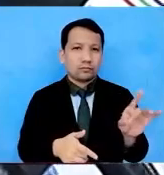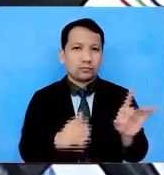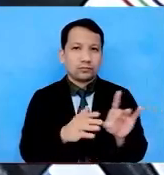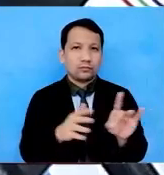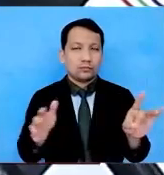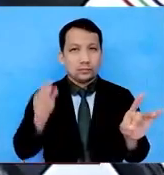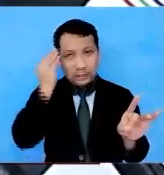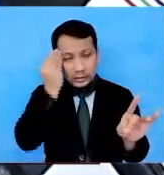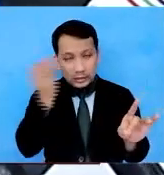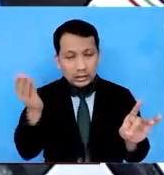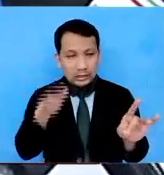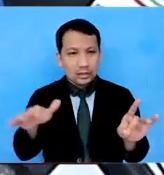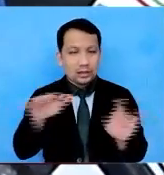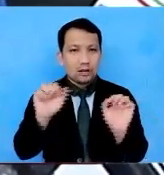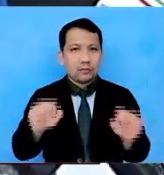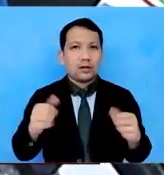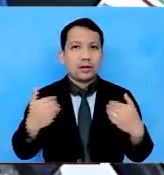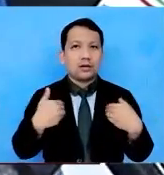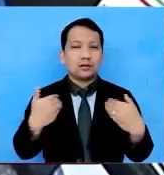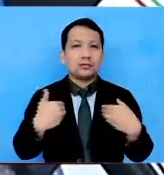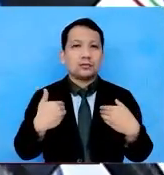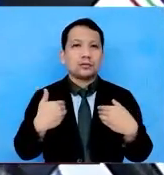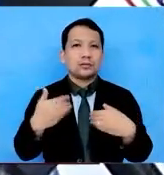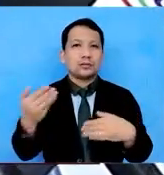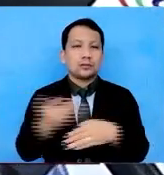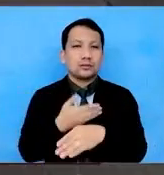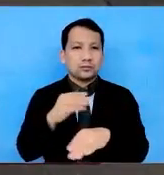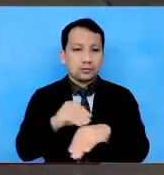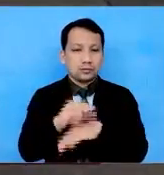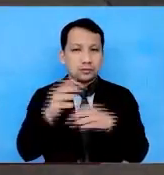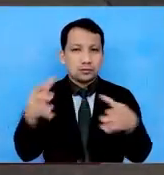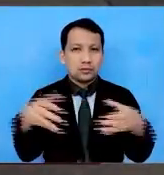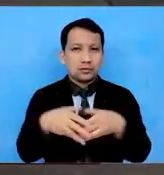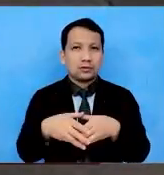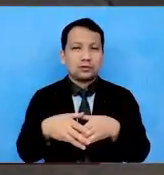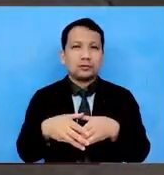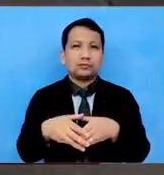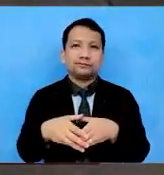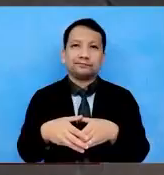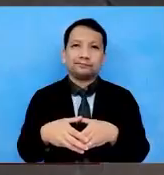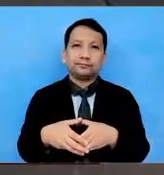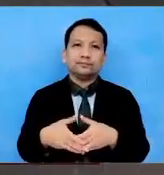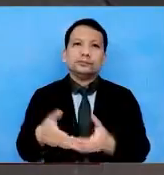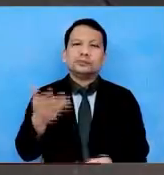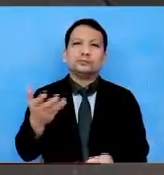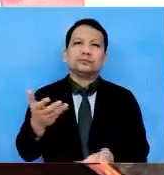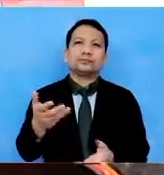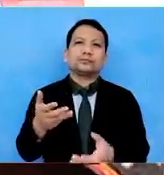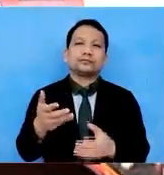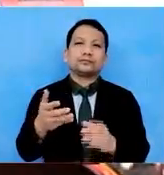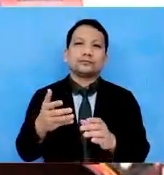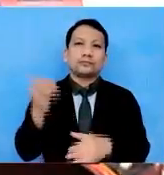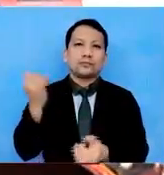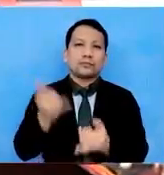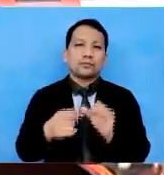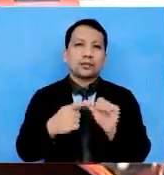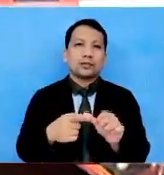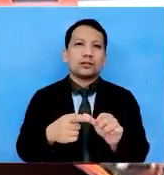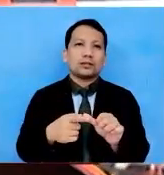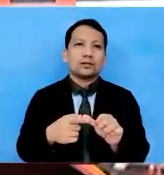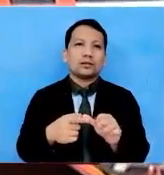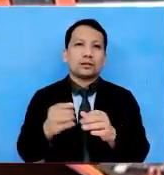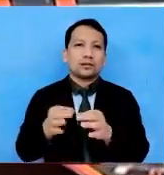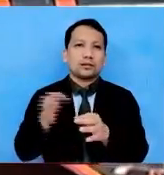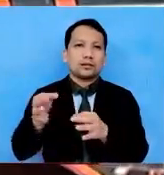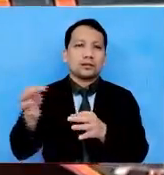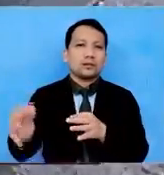alam na po natin na magkakaroon tayo ng industry consolidation, no? So, the deadline was parang